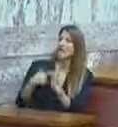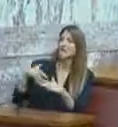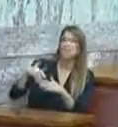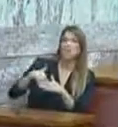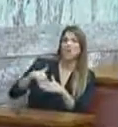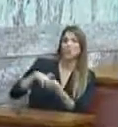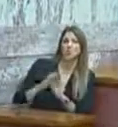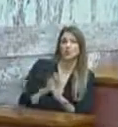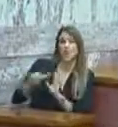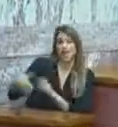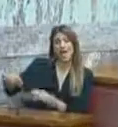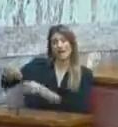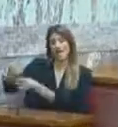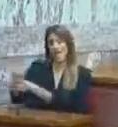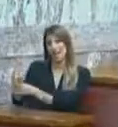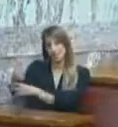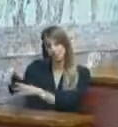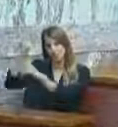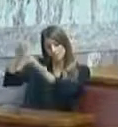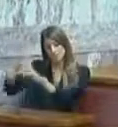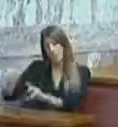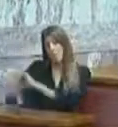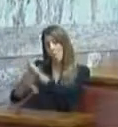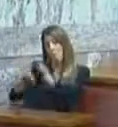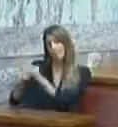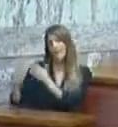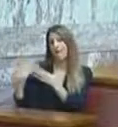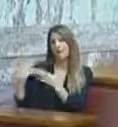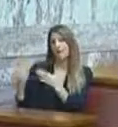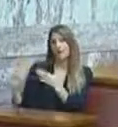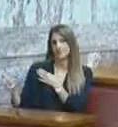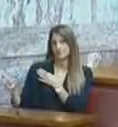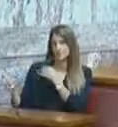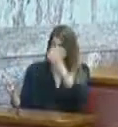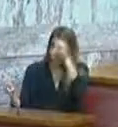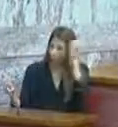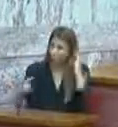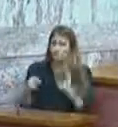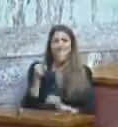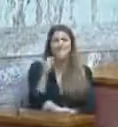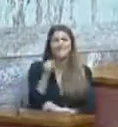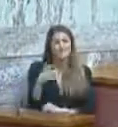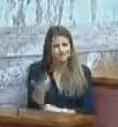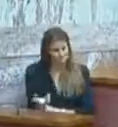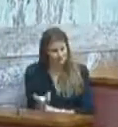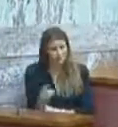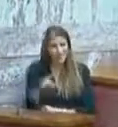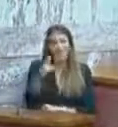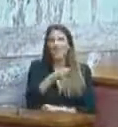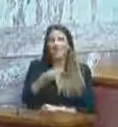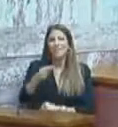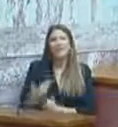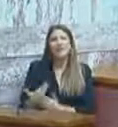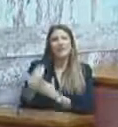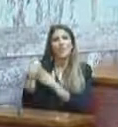και κράτησε για να εξετάσει ό,τι ήταν δικιά της αρμοδιότητας. Εσείς όμως, στο θέμα της αρμοδιότητας,